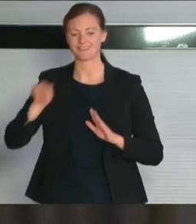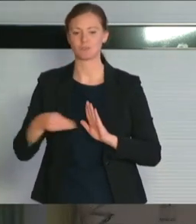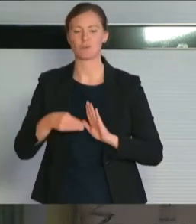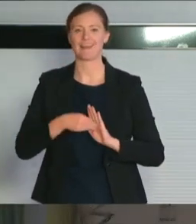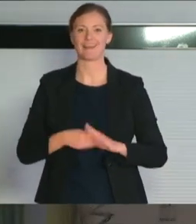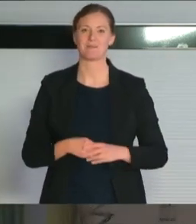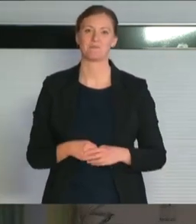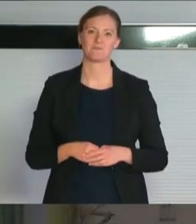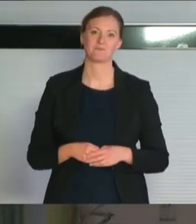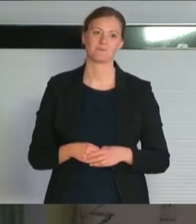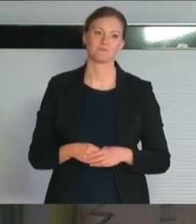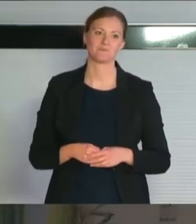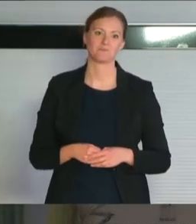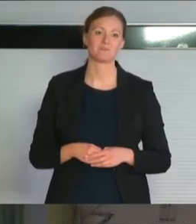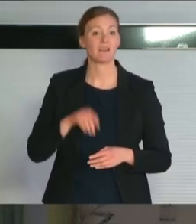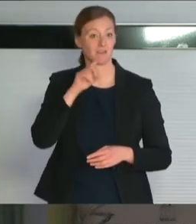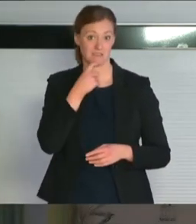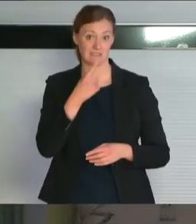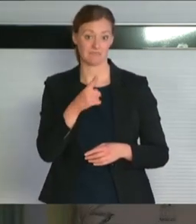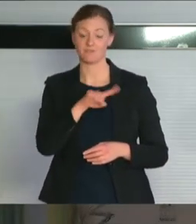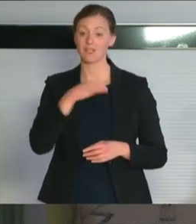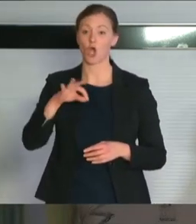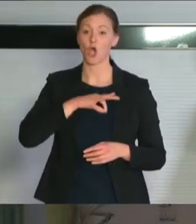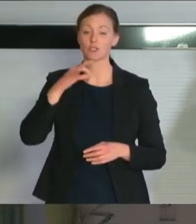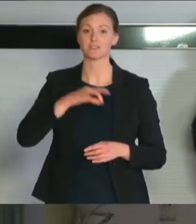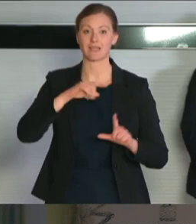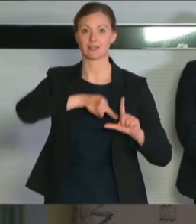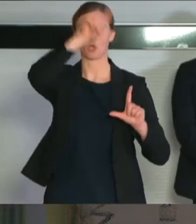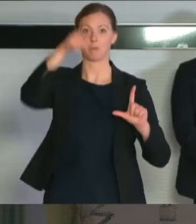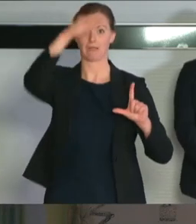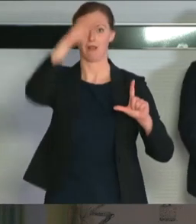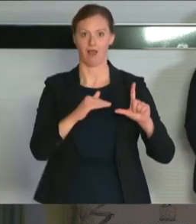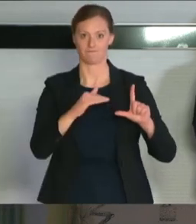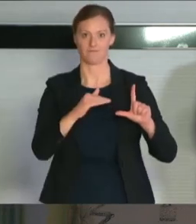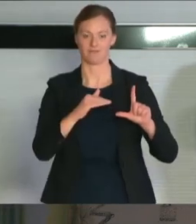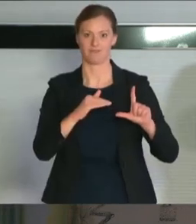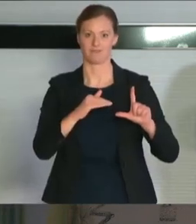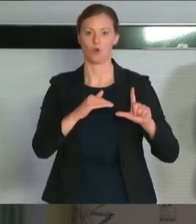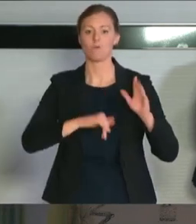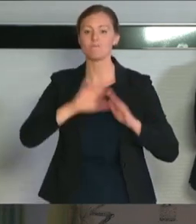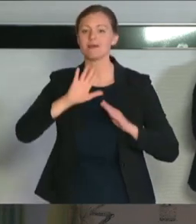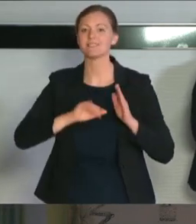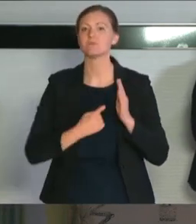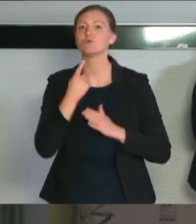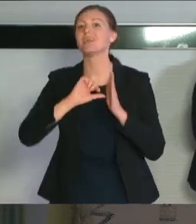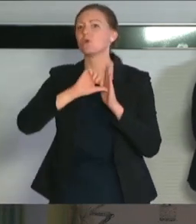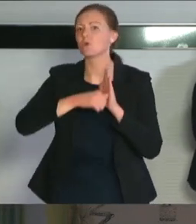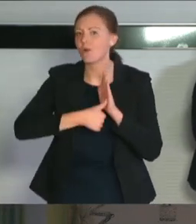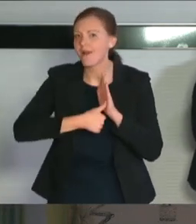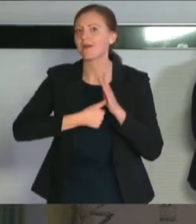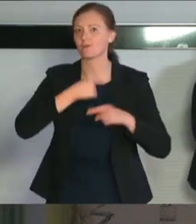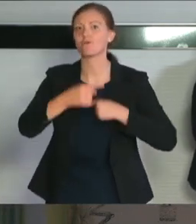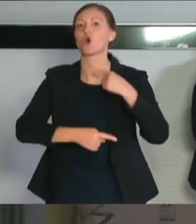punktet. Jeg kan bare si at vi ønsker jo en lavest mulig topp og et mest mulig protrahert forløp av den epidemikurven, nettopp for